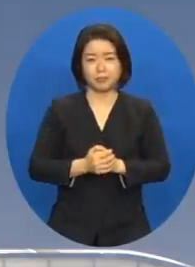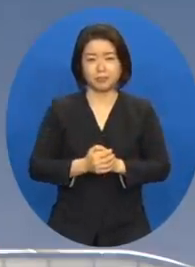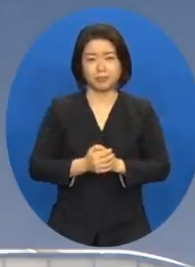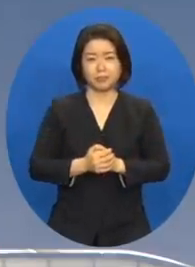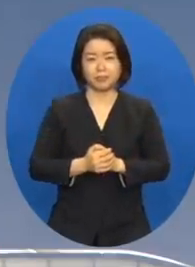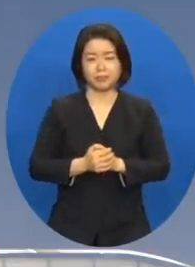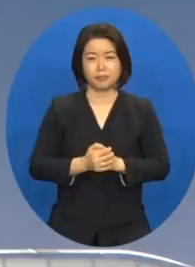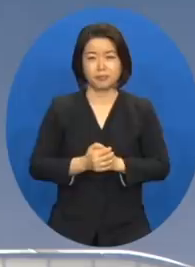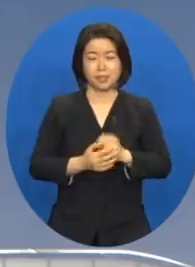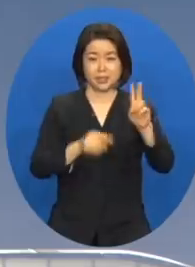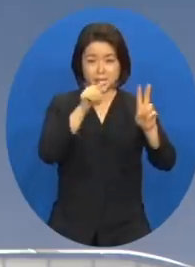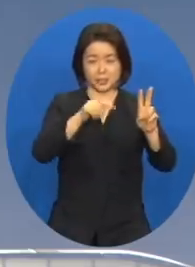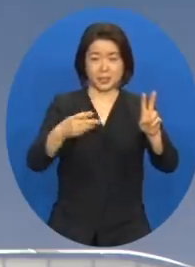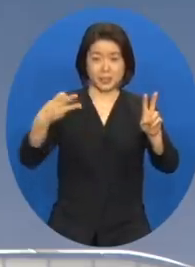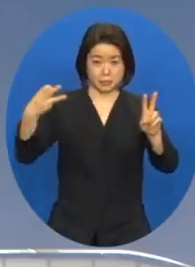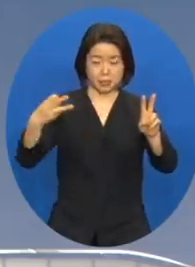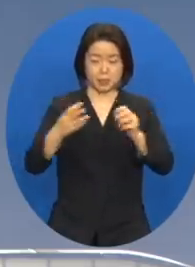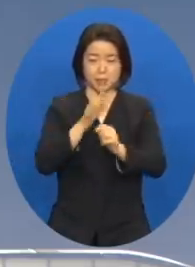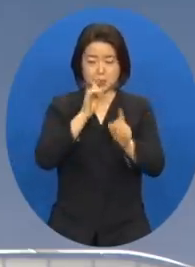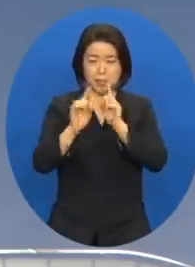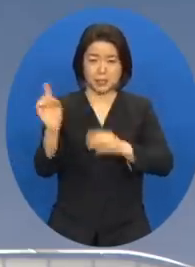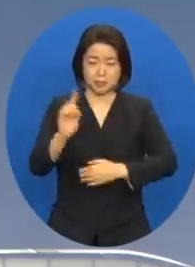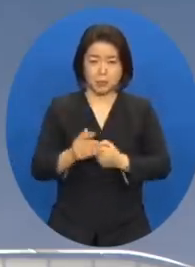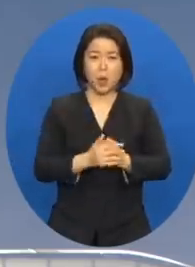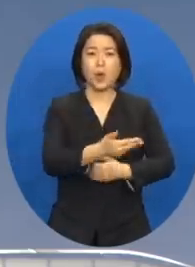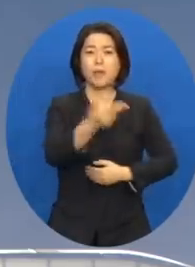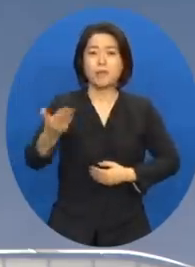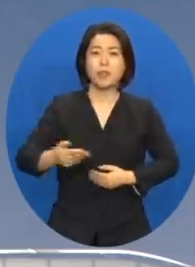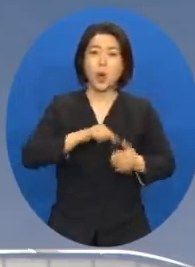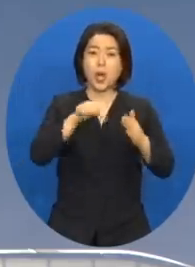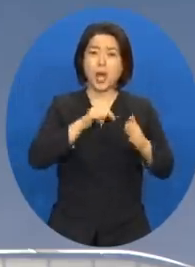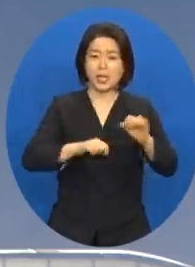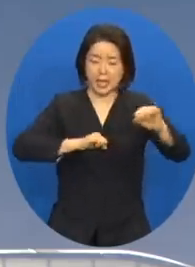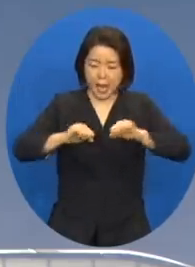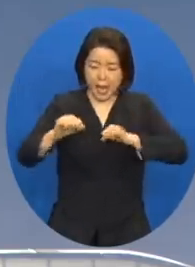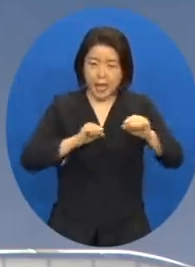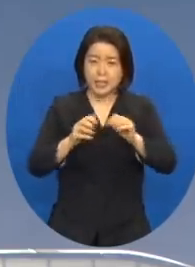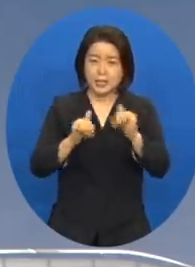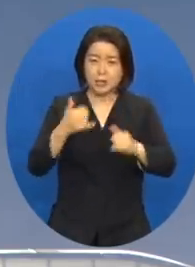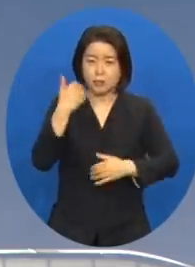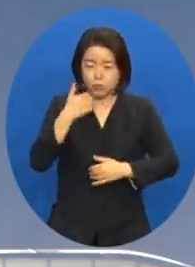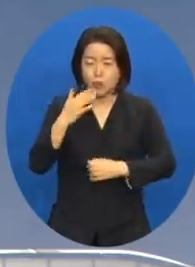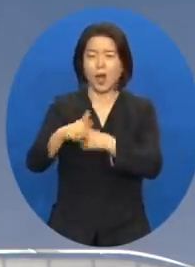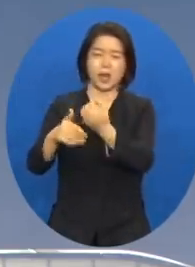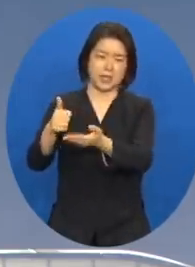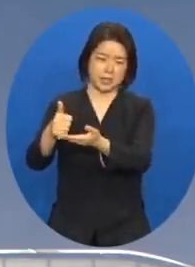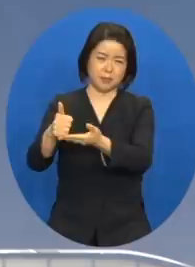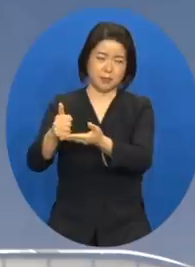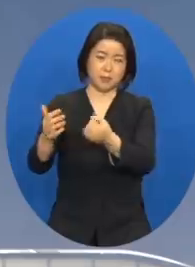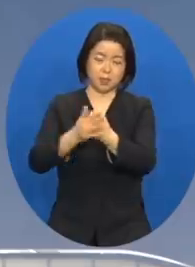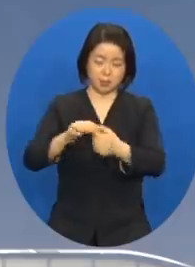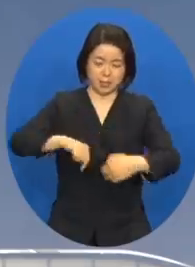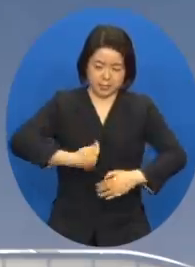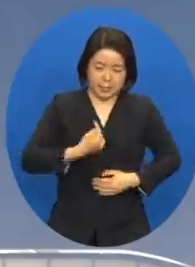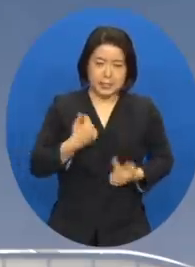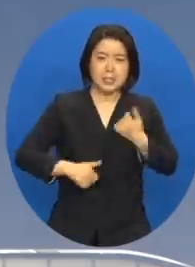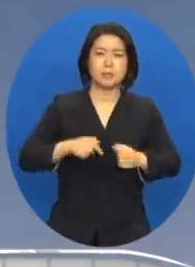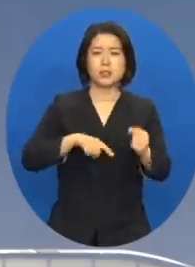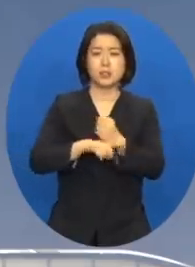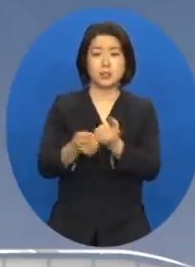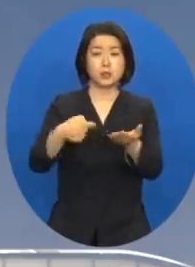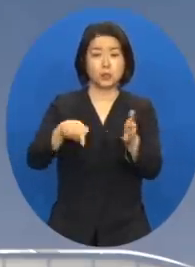빌립보서 2장 13절에 이렇게 말씀했습니다. 너희 안에서 행하시는 이는 하나님이시니 자기의 기쁘신 뜻을